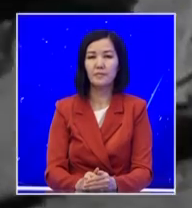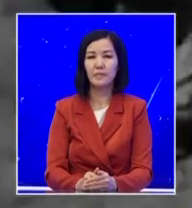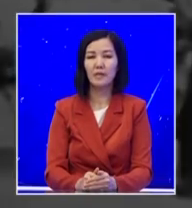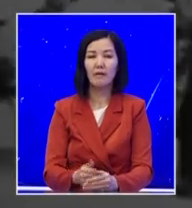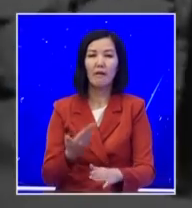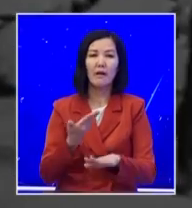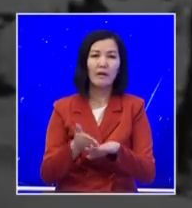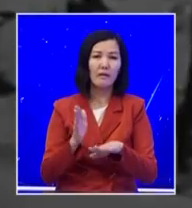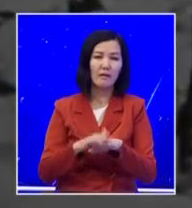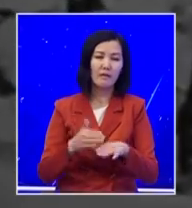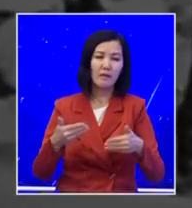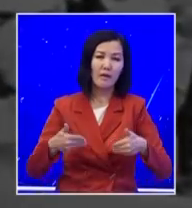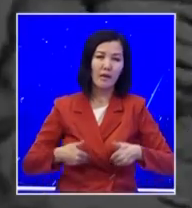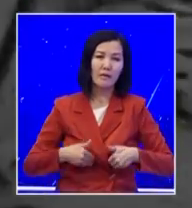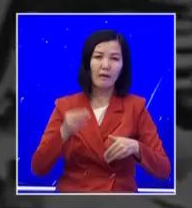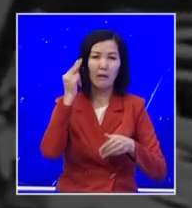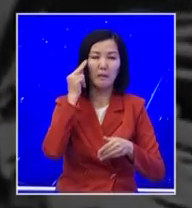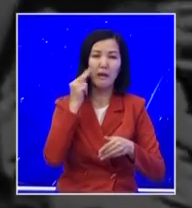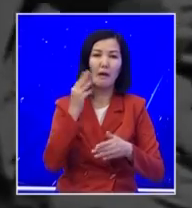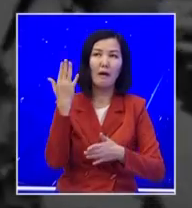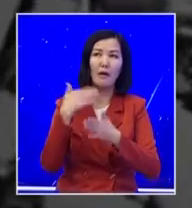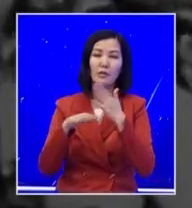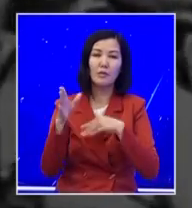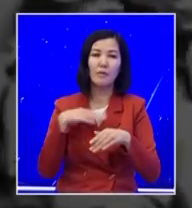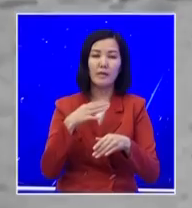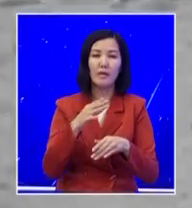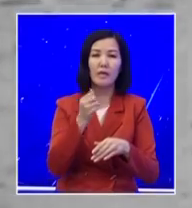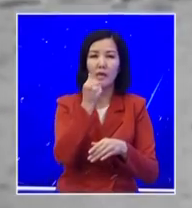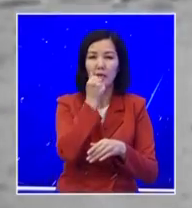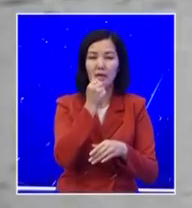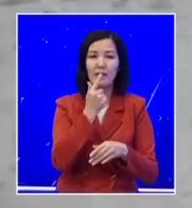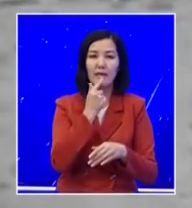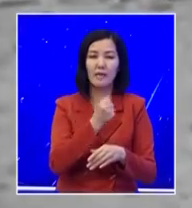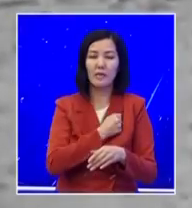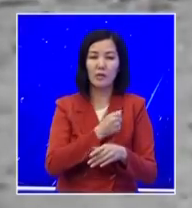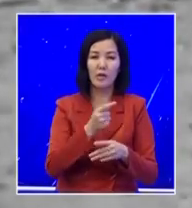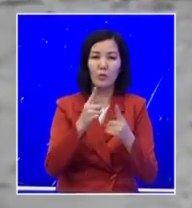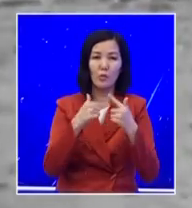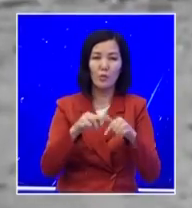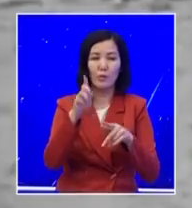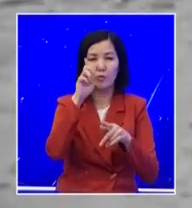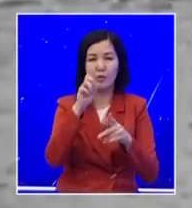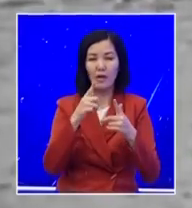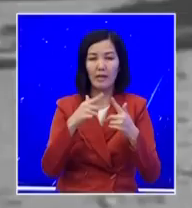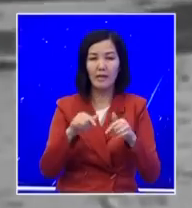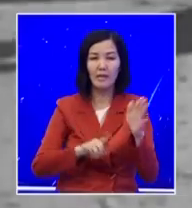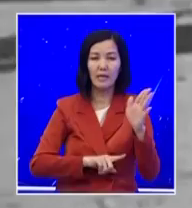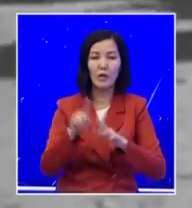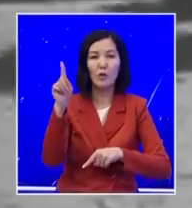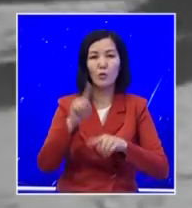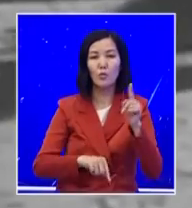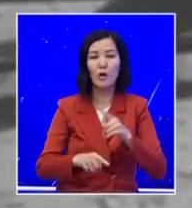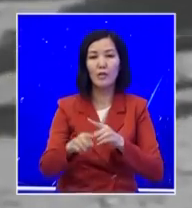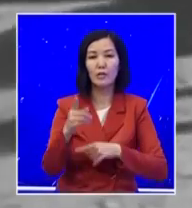Дүрбелең жылдары ел үркіп Қытай асып жатқан кез. Кеңес өкіметі орнағаннан кейін 75 жастағы Ғабдулла қарияның атасы Балабек туған жерінен